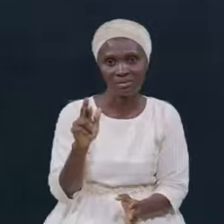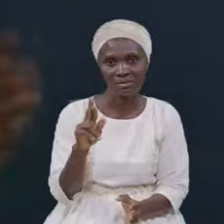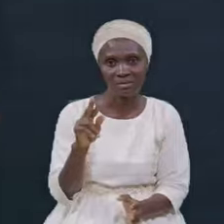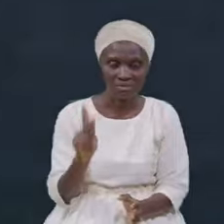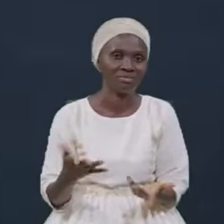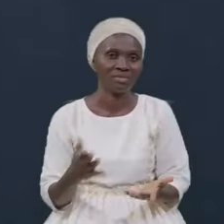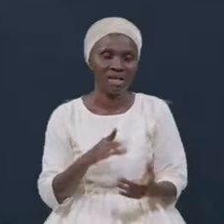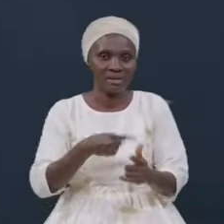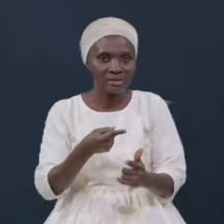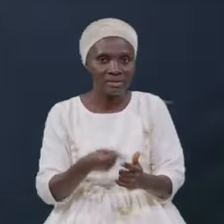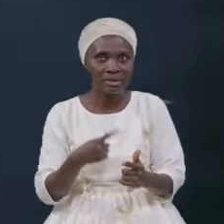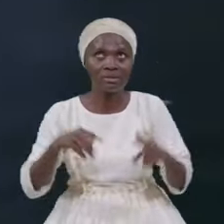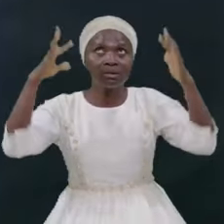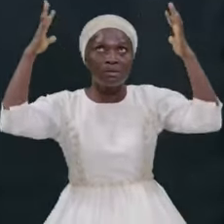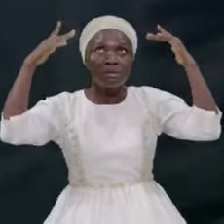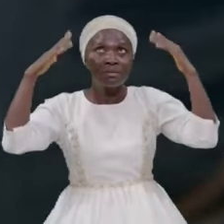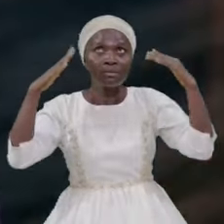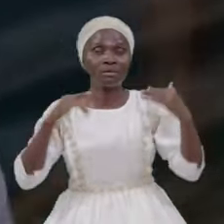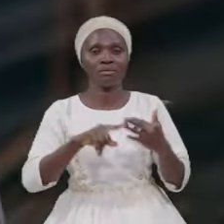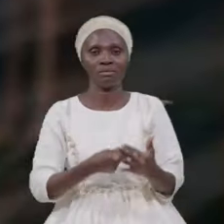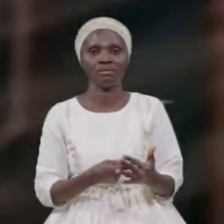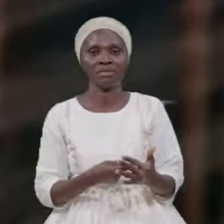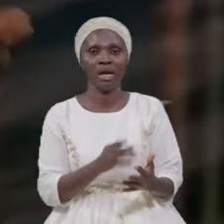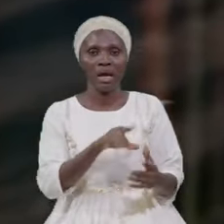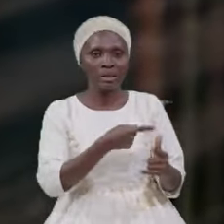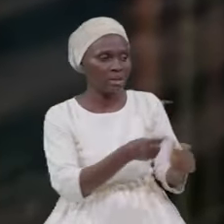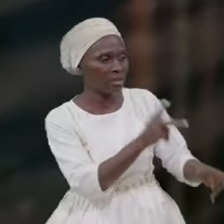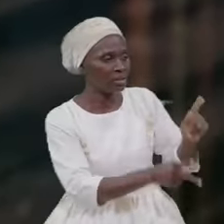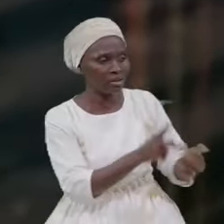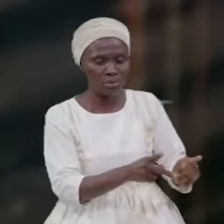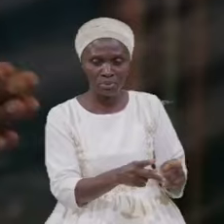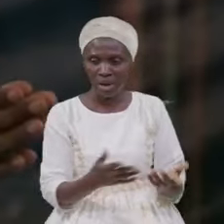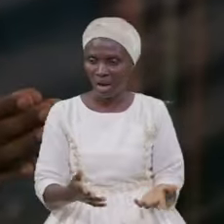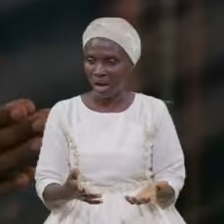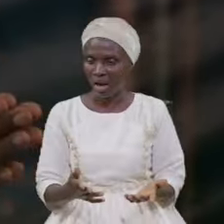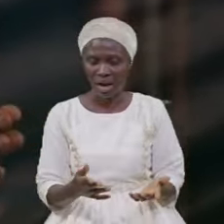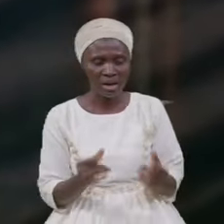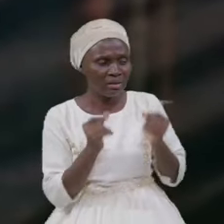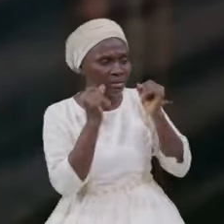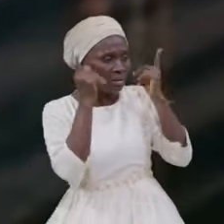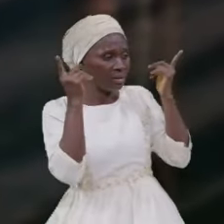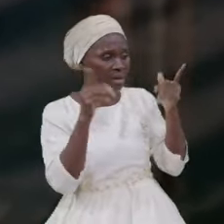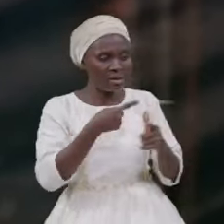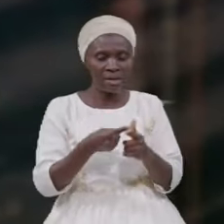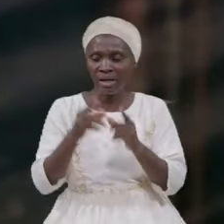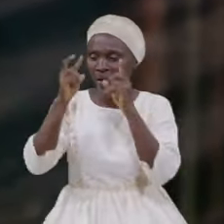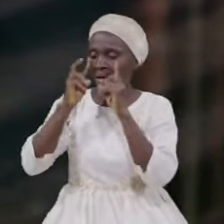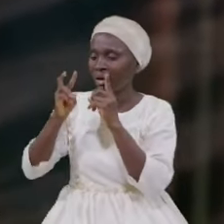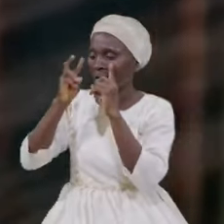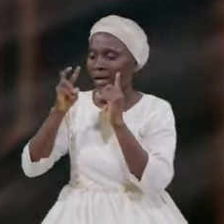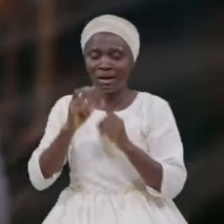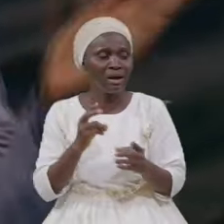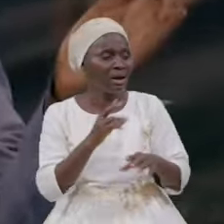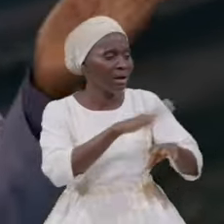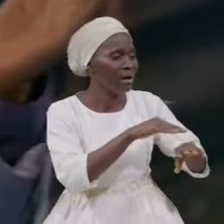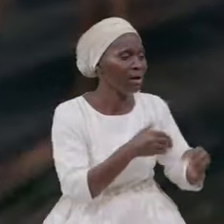commencé à crier, oncle Noé, oncle Noé. Souviens-toi de moi, tu m'as prêché, hein? Je n'étais pas prêt en ce moment, mais je suis prêt